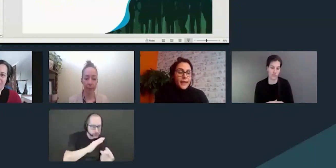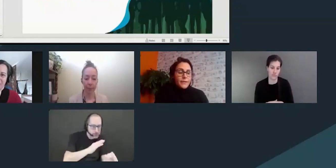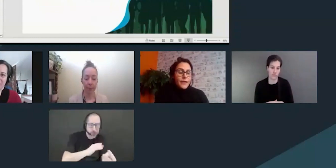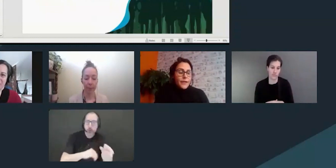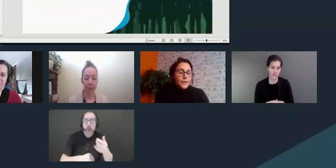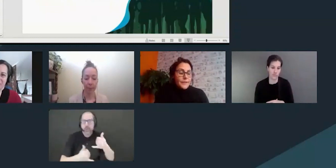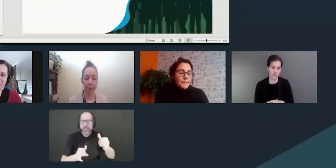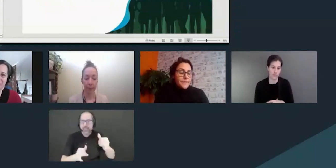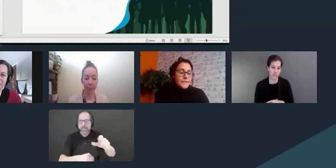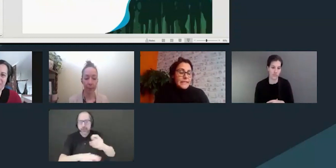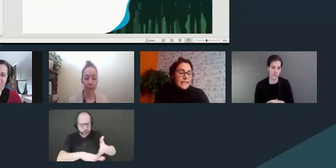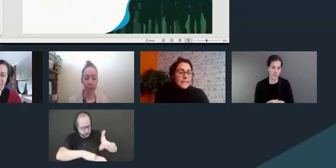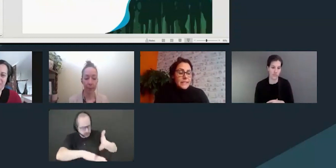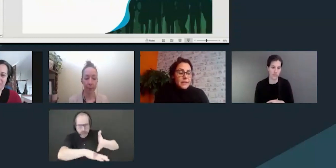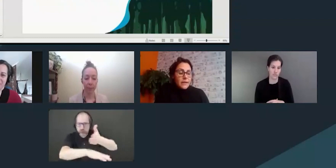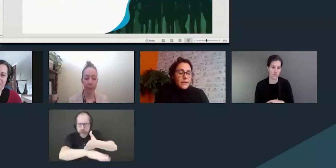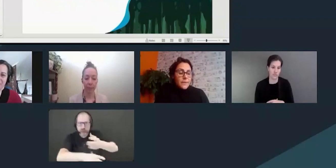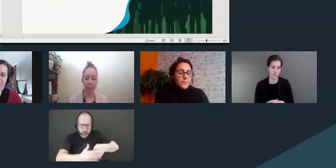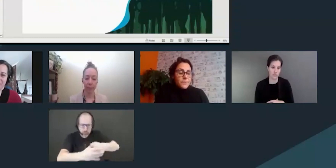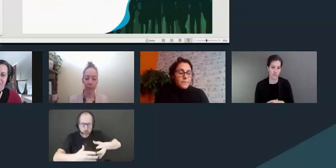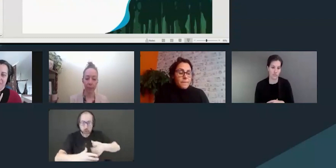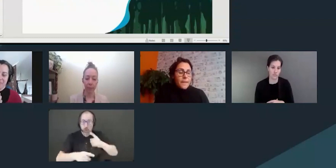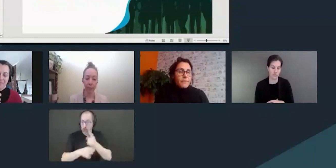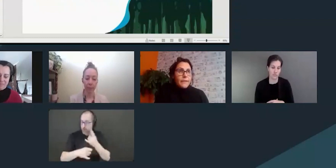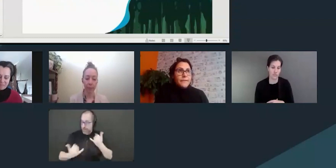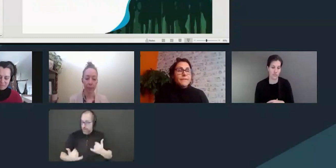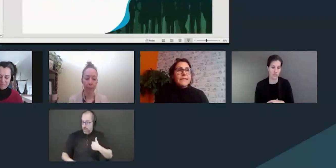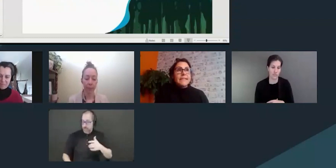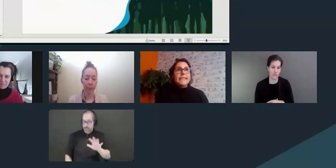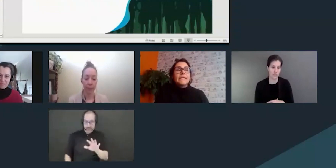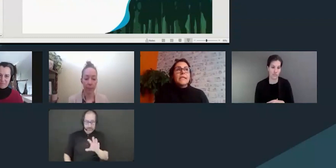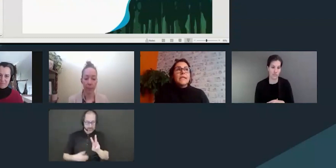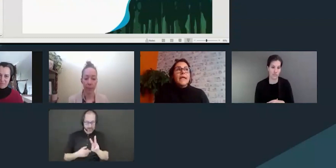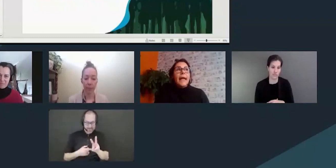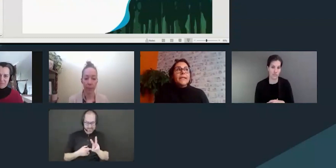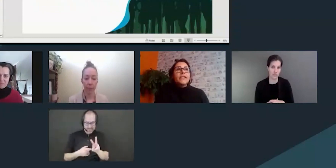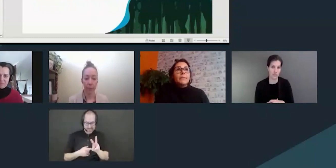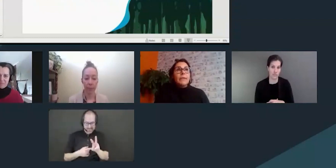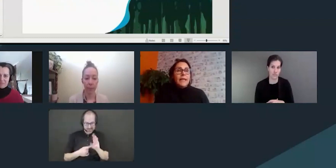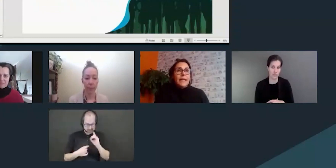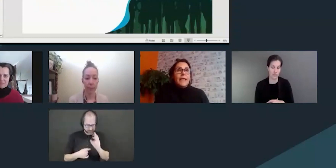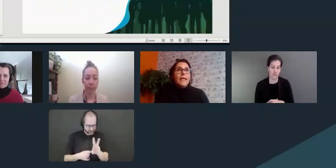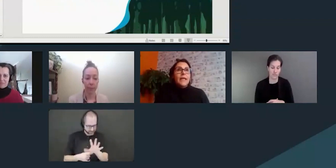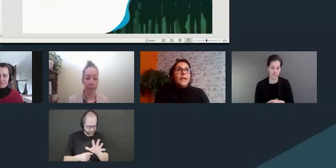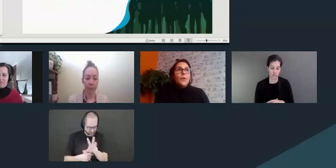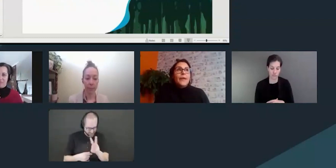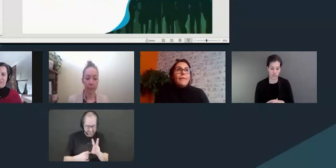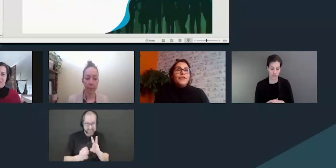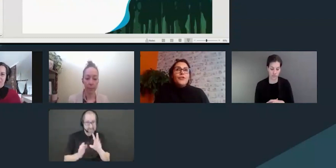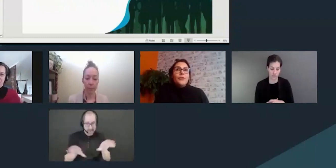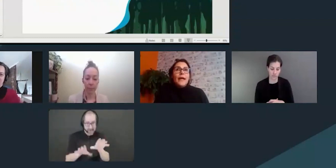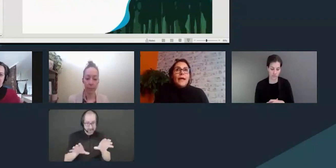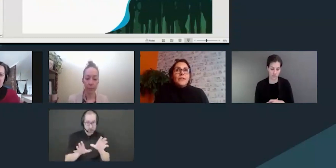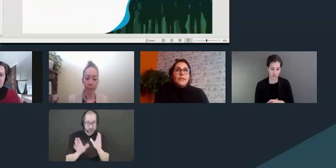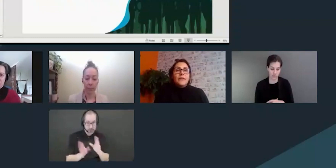des 56 plans d'action, nous avons deux actions